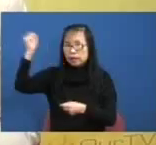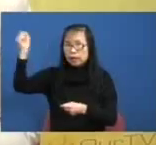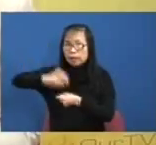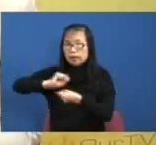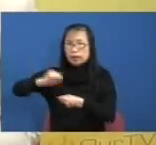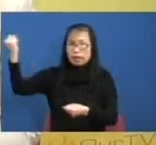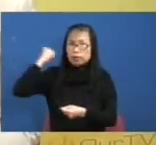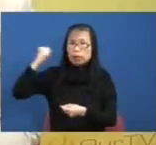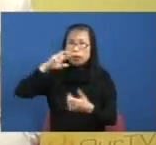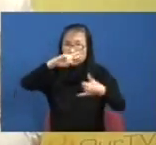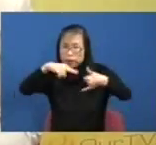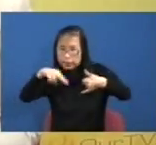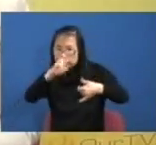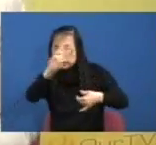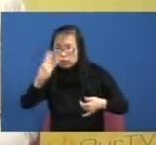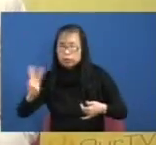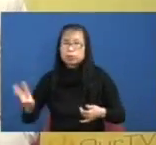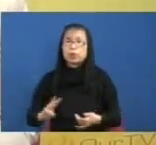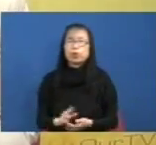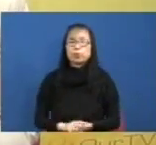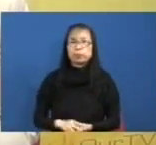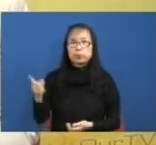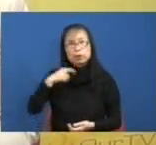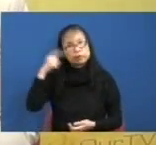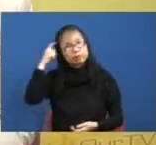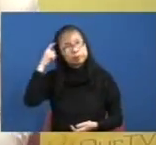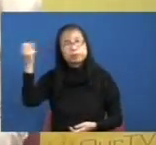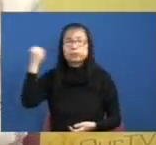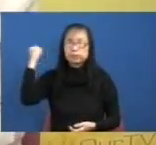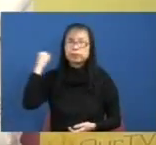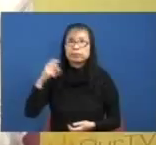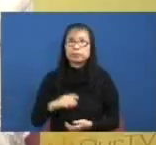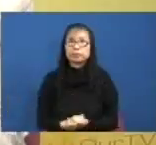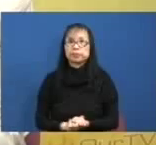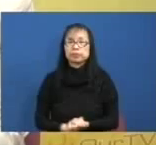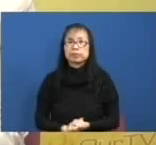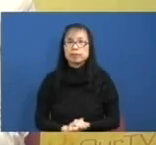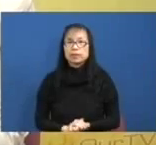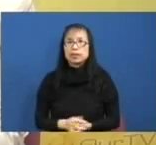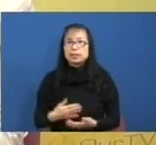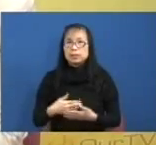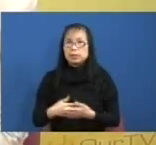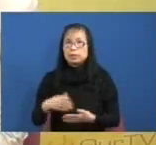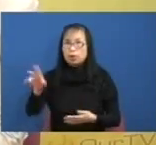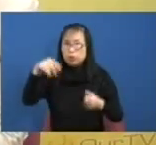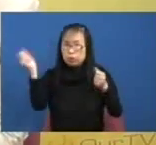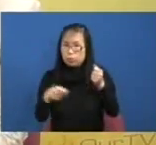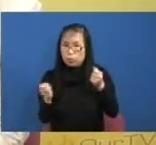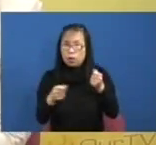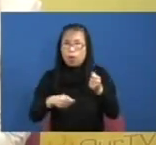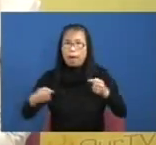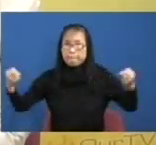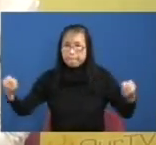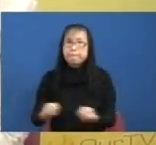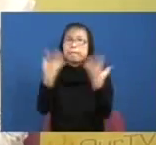諮會成員嚟嘅，咁我知道佢哋都好勤力嘅。咁但係早前我知道銅鑼灣又爆水